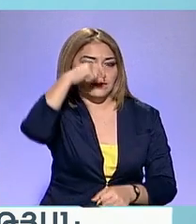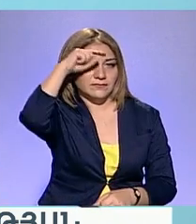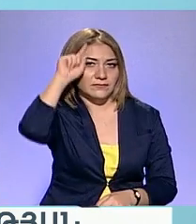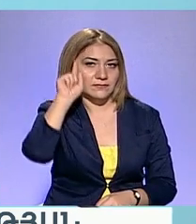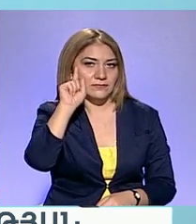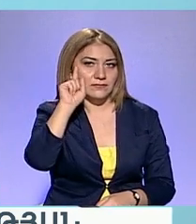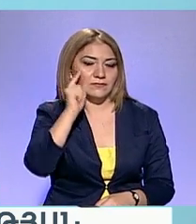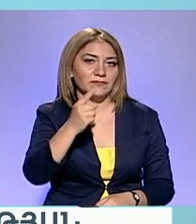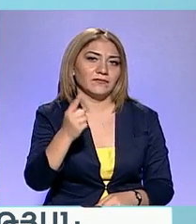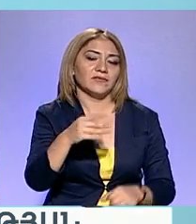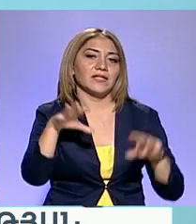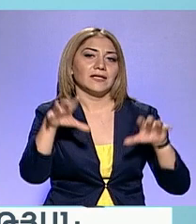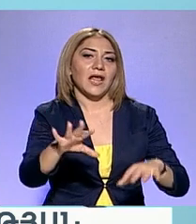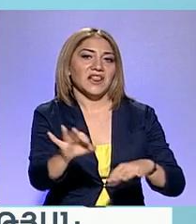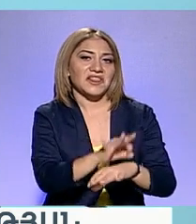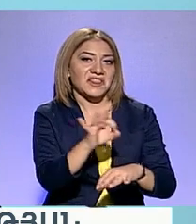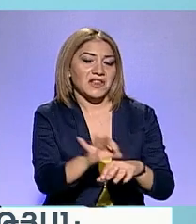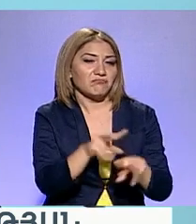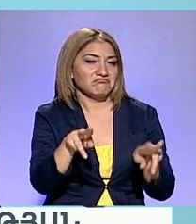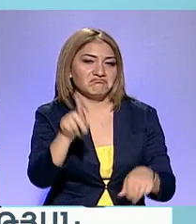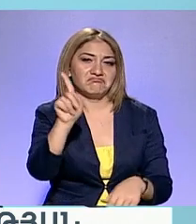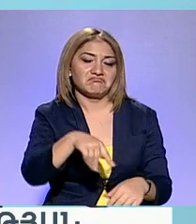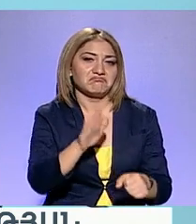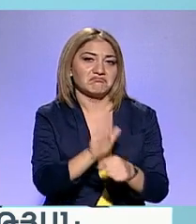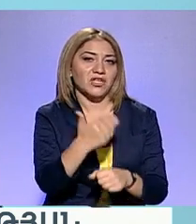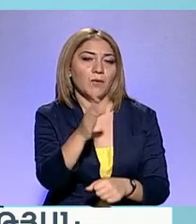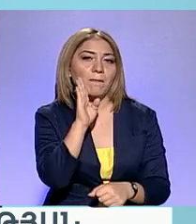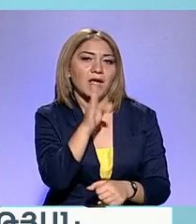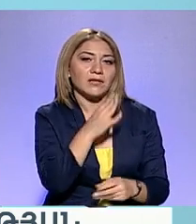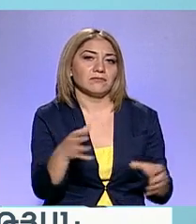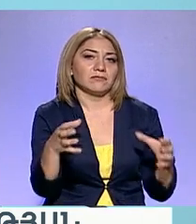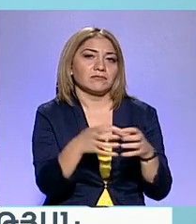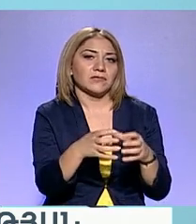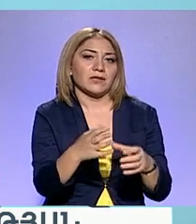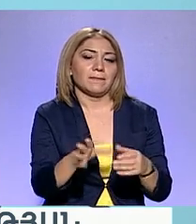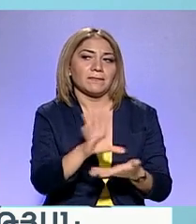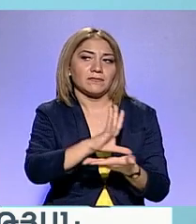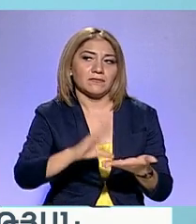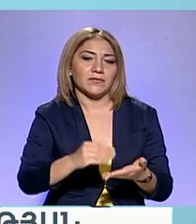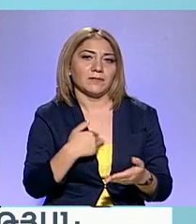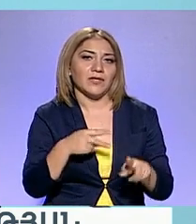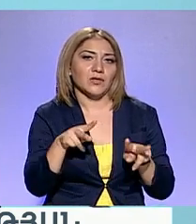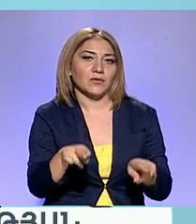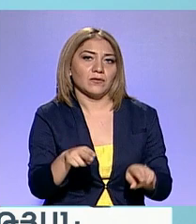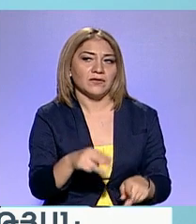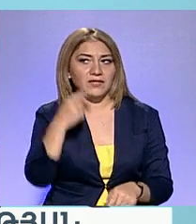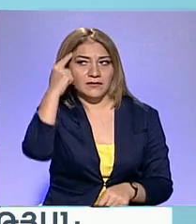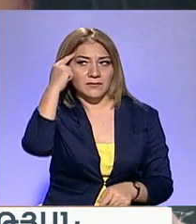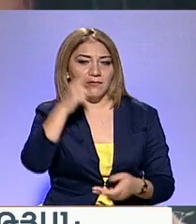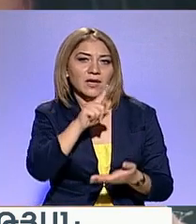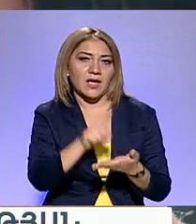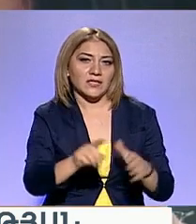Ադրբեջանի առաջին տիկնոջը իրենց մայրերին միանալ մեր ակցիային, կարծում եմ, որ մենք այդ